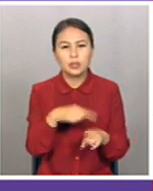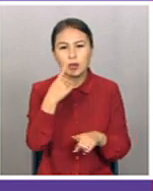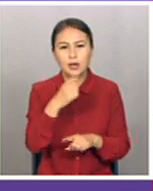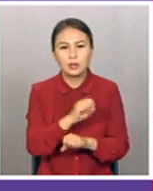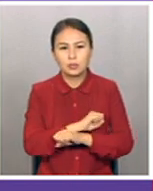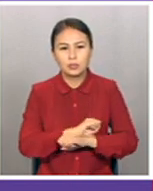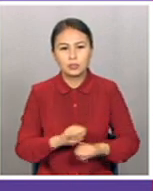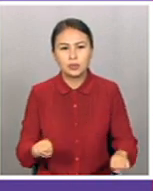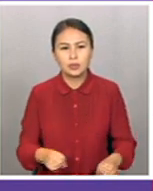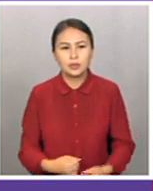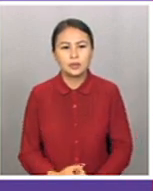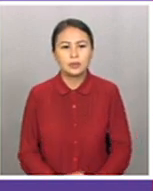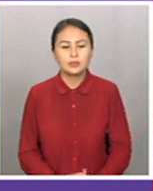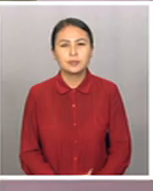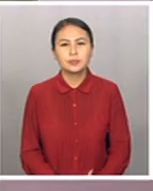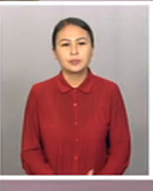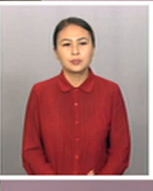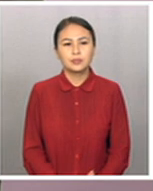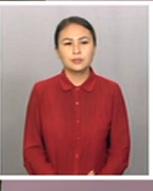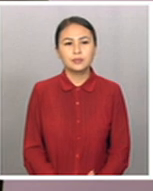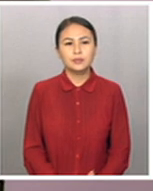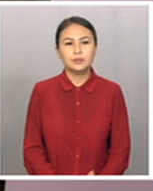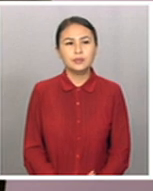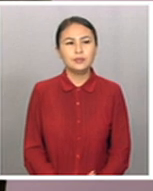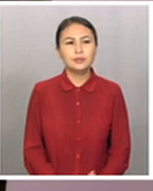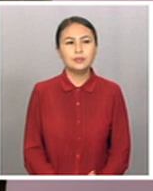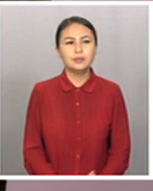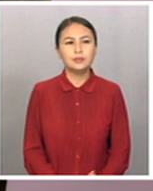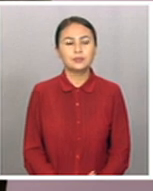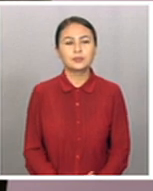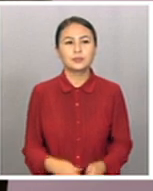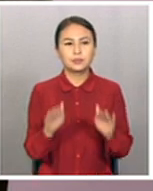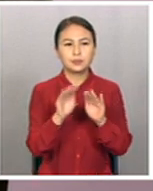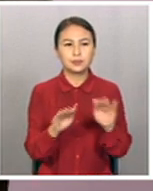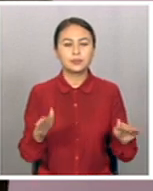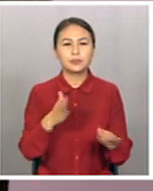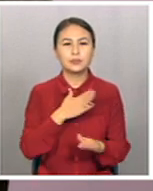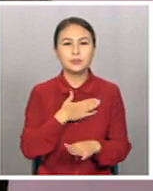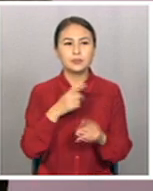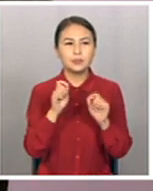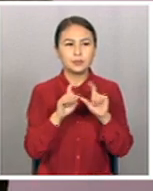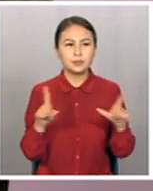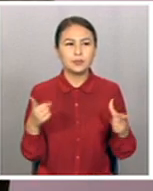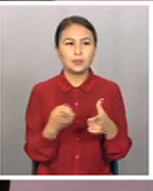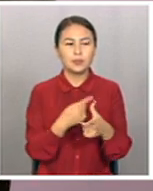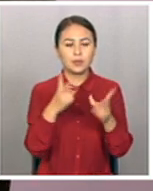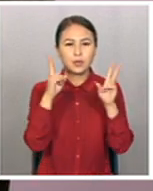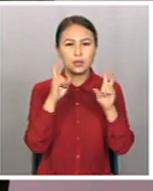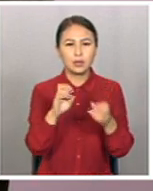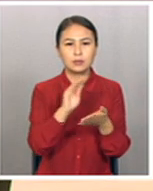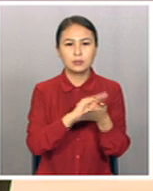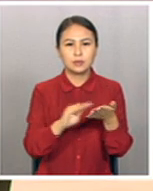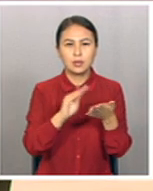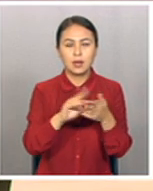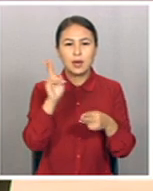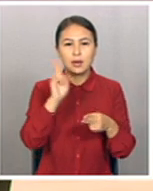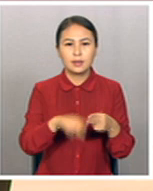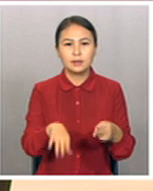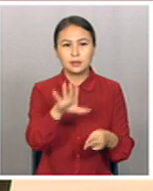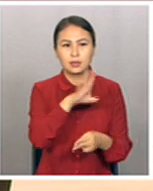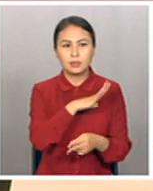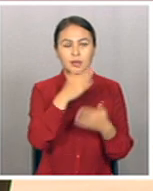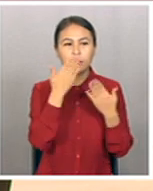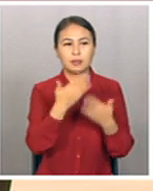сөздерді айтпаңдар. Балалар, біз менің мектебім деген бөлімді аяқтадық. Енді